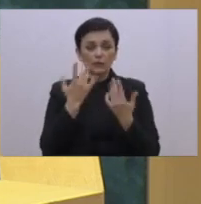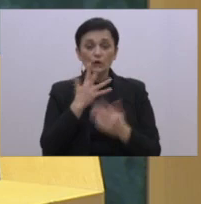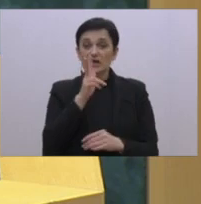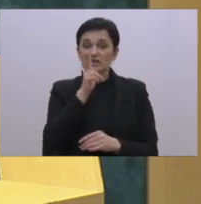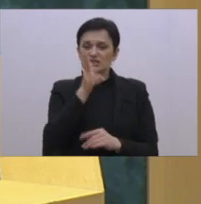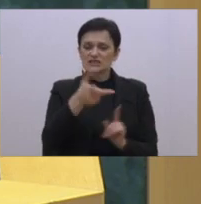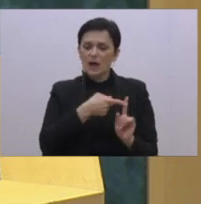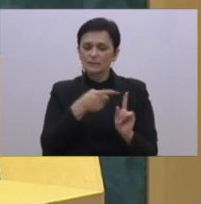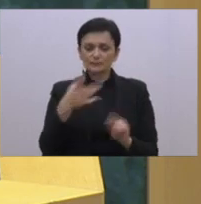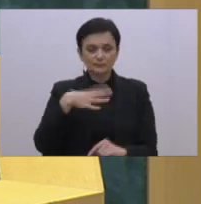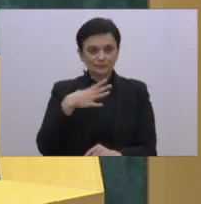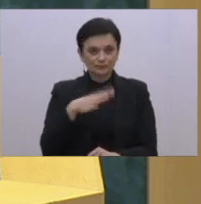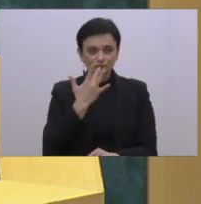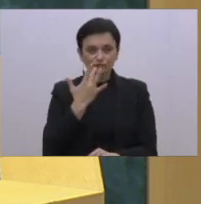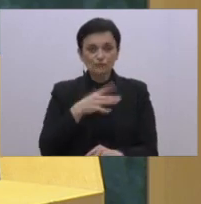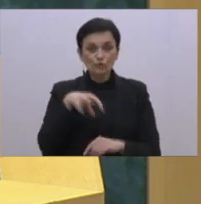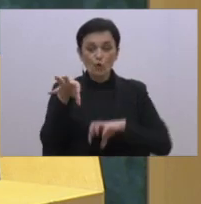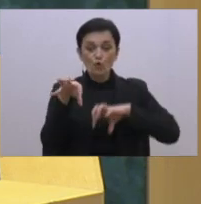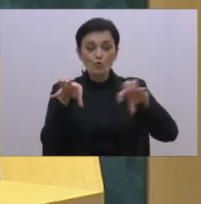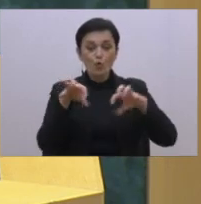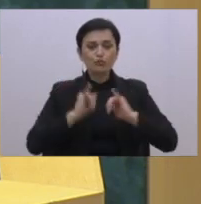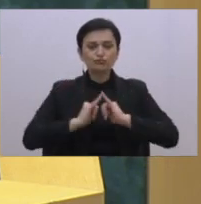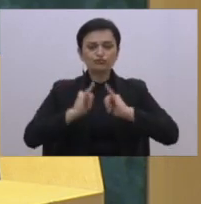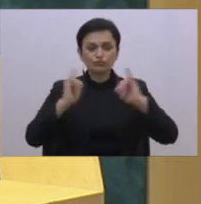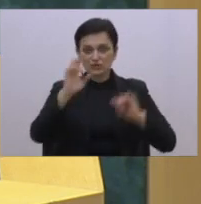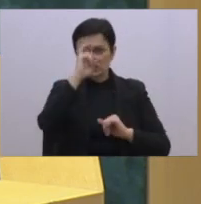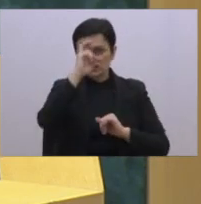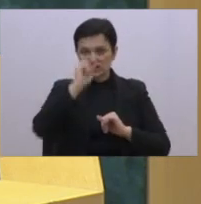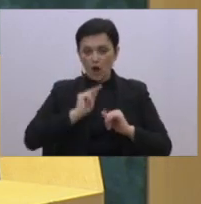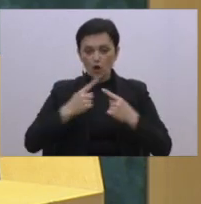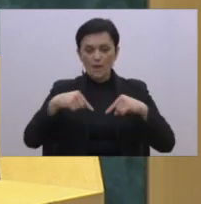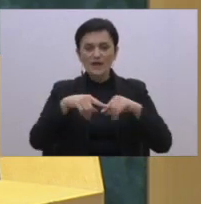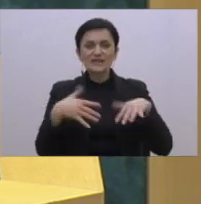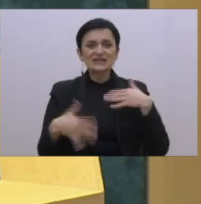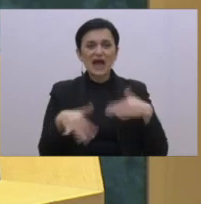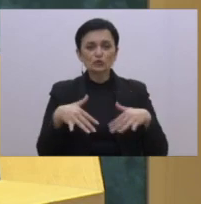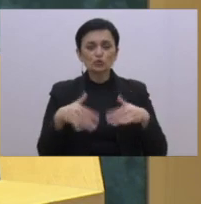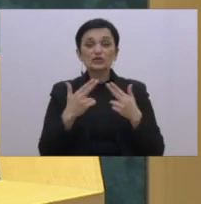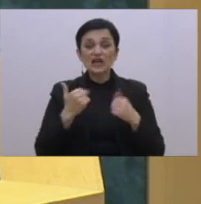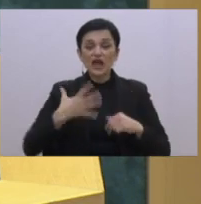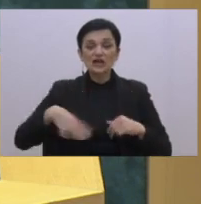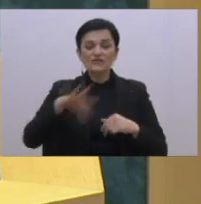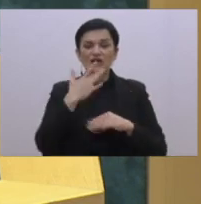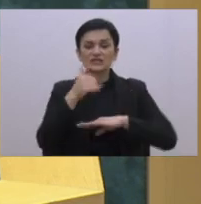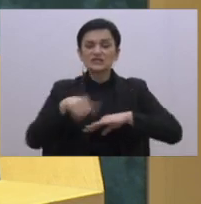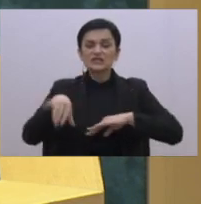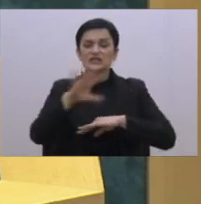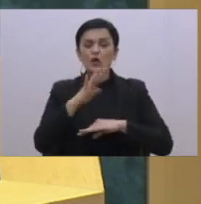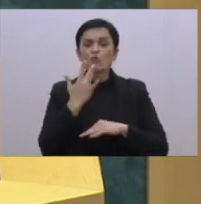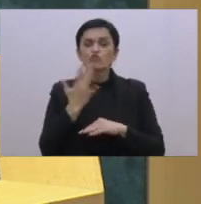წლის განმავლობაში ქართულ პოლიტიკაში პოლარიზაციის გაღმოვების, სახელმწიფო ინსტიტუტების დასუსტების და ქვეყნის საგარეო პოლიტიკური